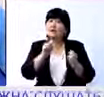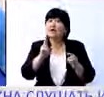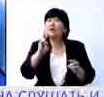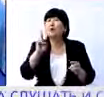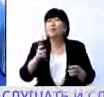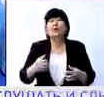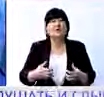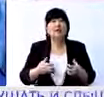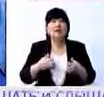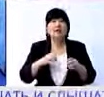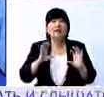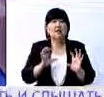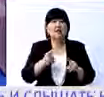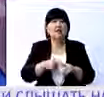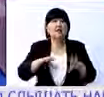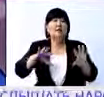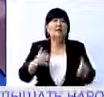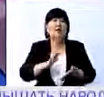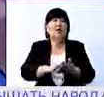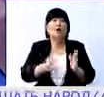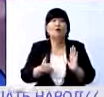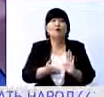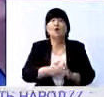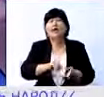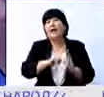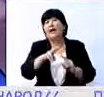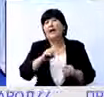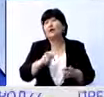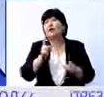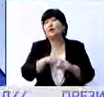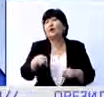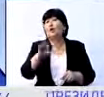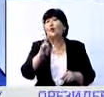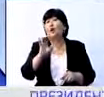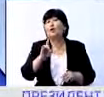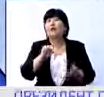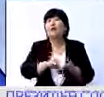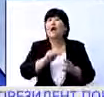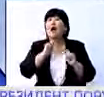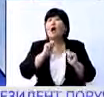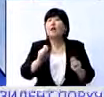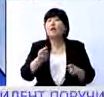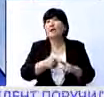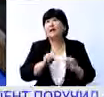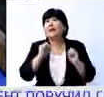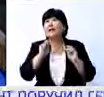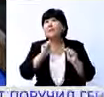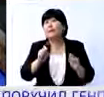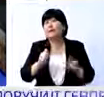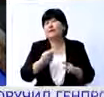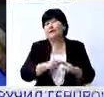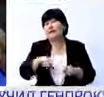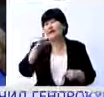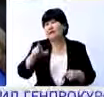не застрахован от экстренных ситуаций. В переводе с латинского слово «донор» означает «подарок». То есть, сдавая кровь, донор